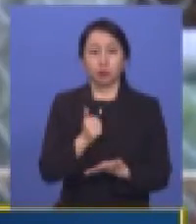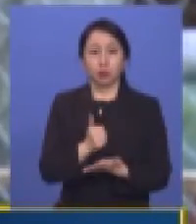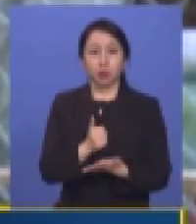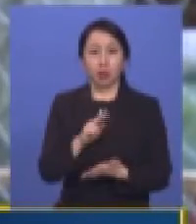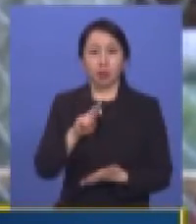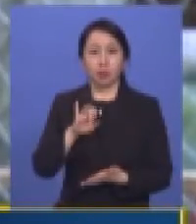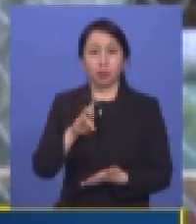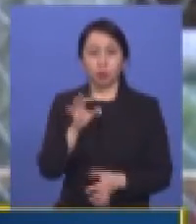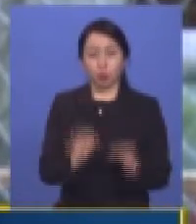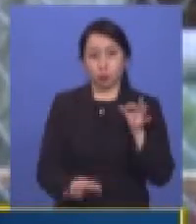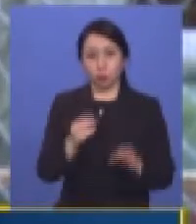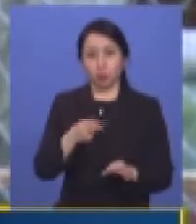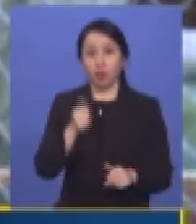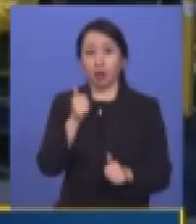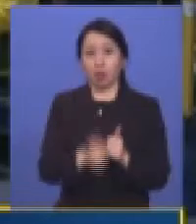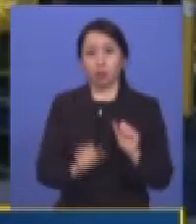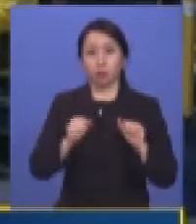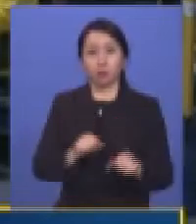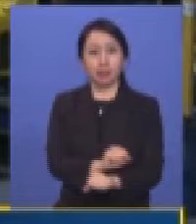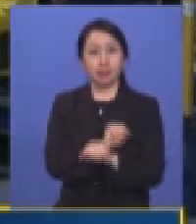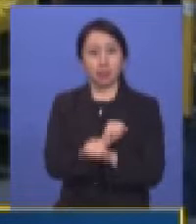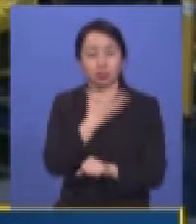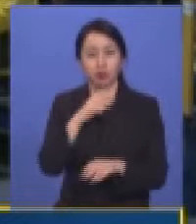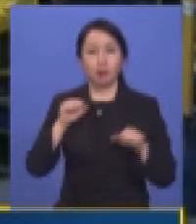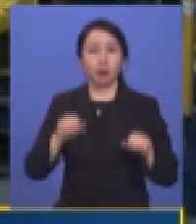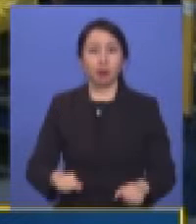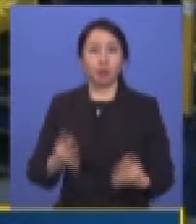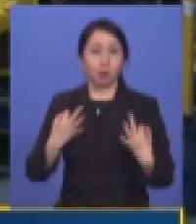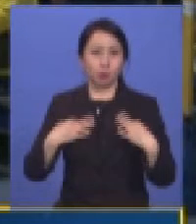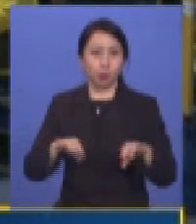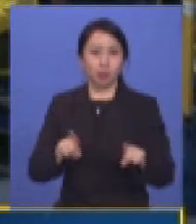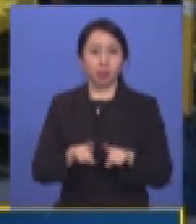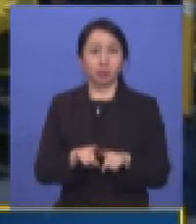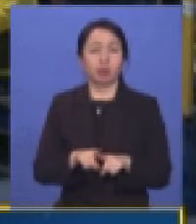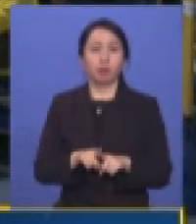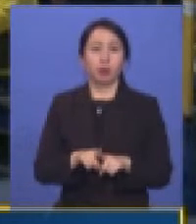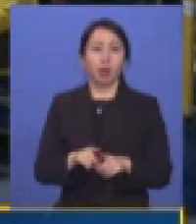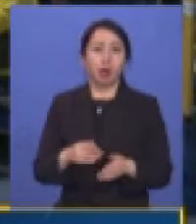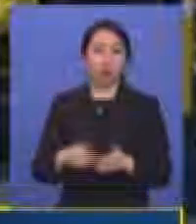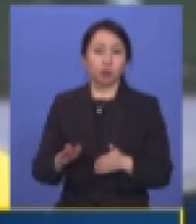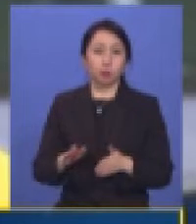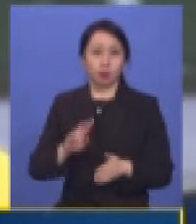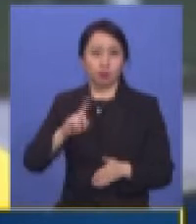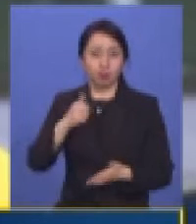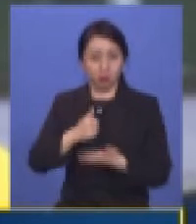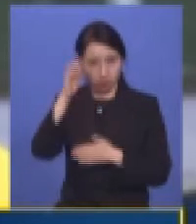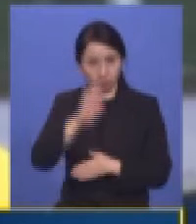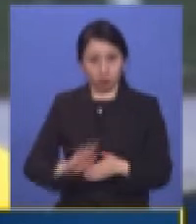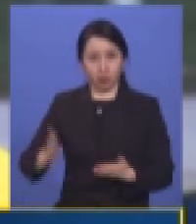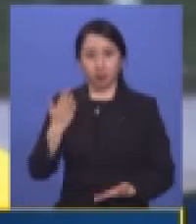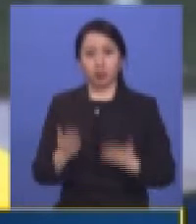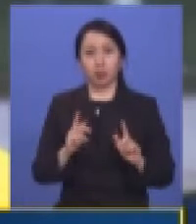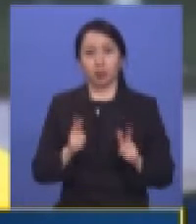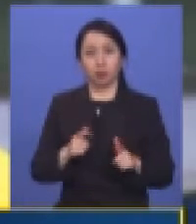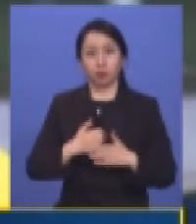создан конституционный суд где каждый сможет отстаивать свои права и свободы также аннулируют статус первого президента